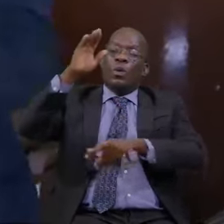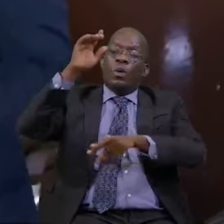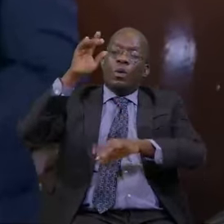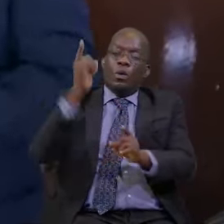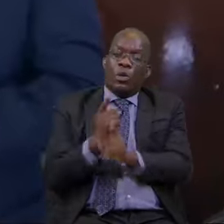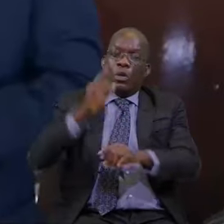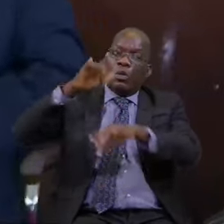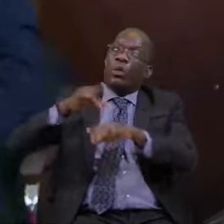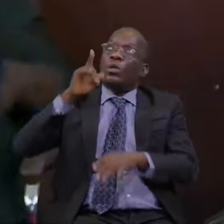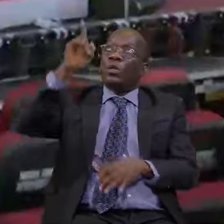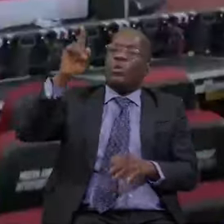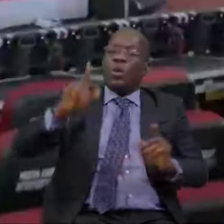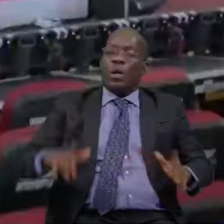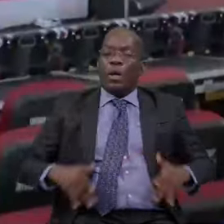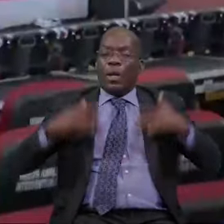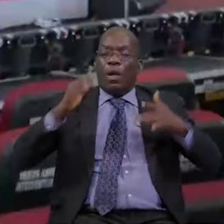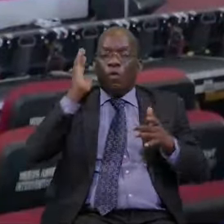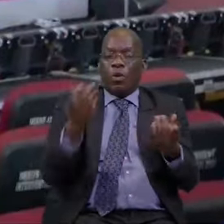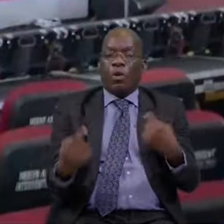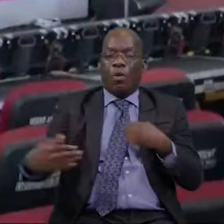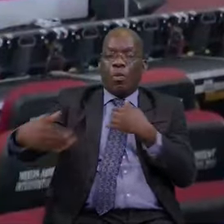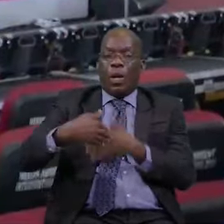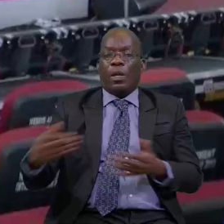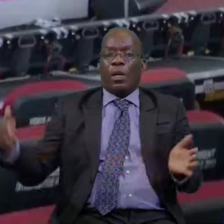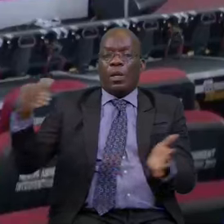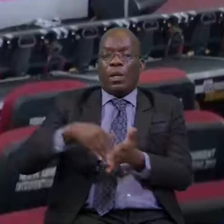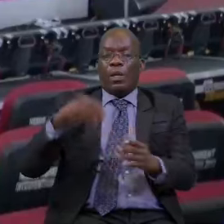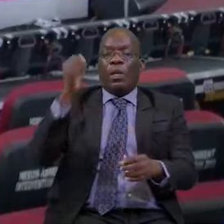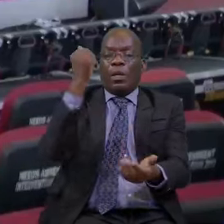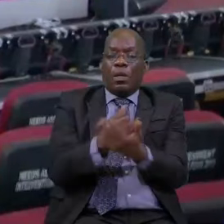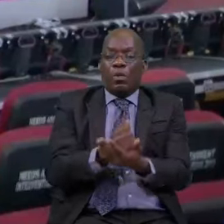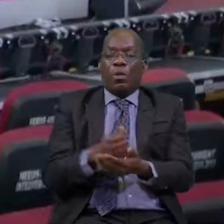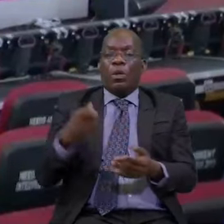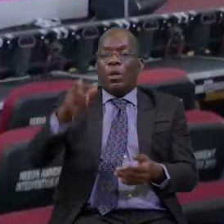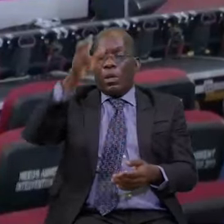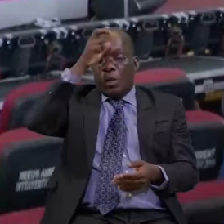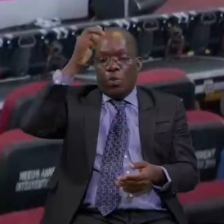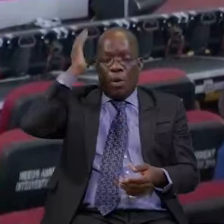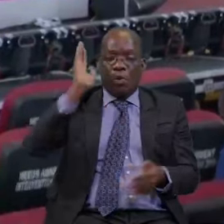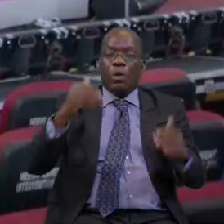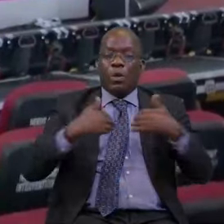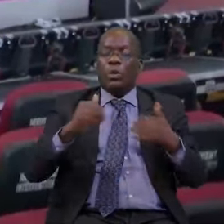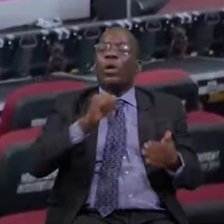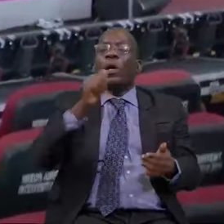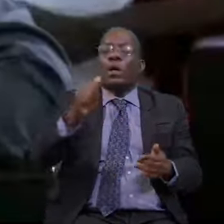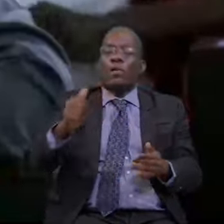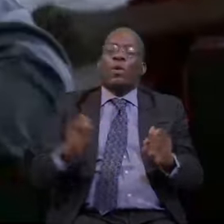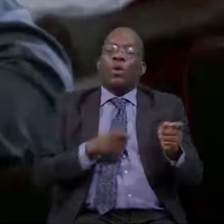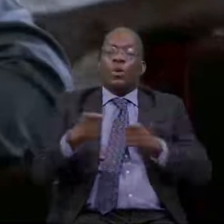lui, la vie va reprendre encore. Les démons n'auront pas